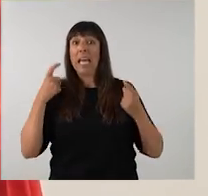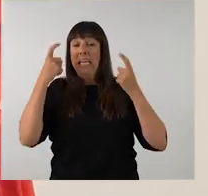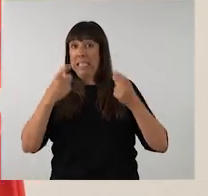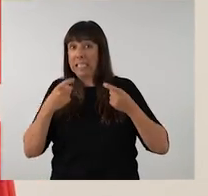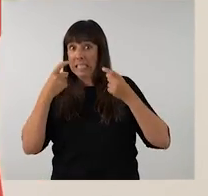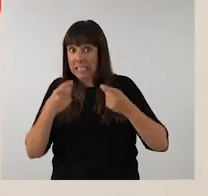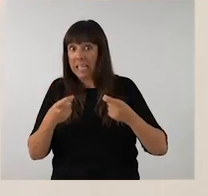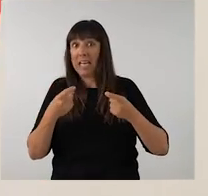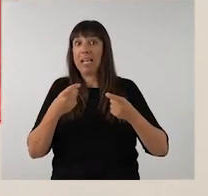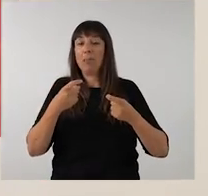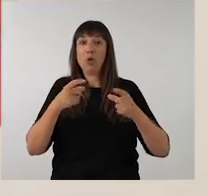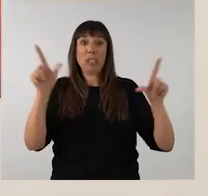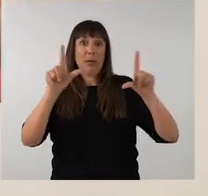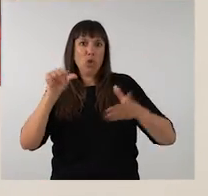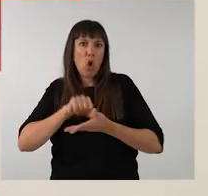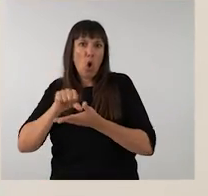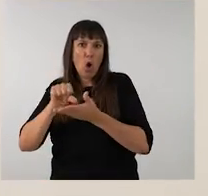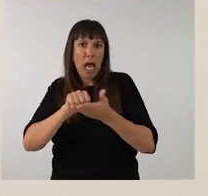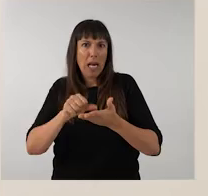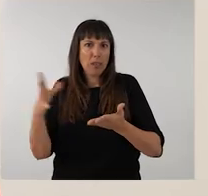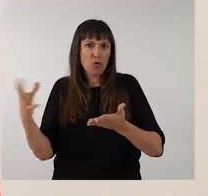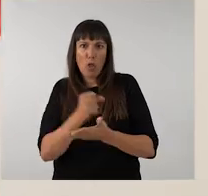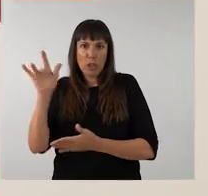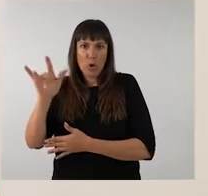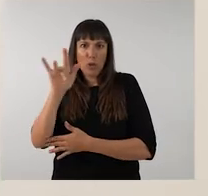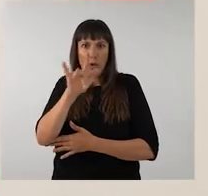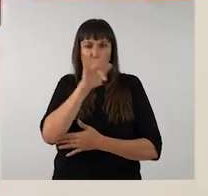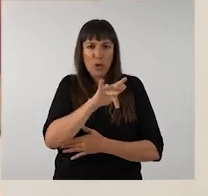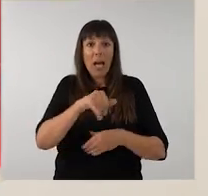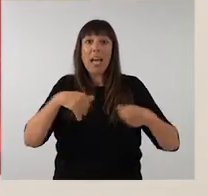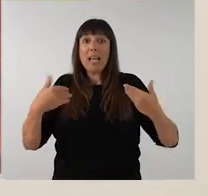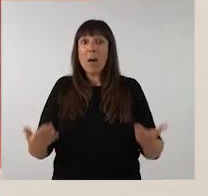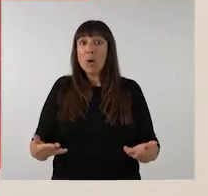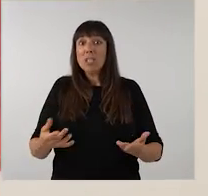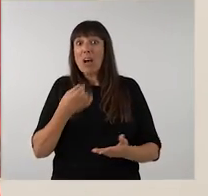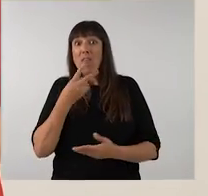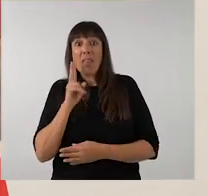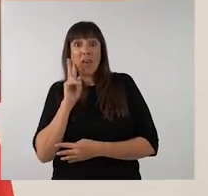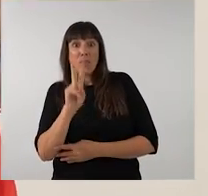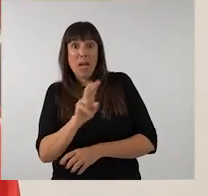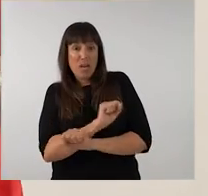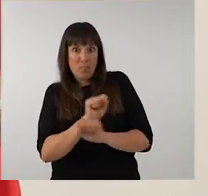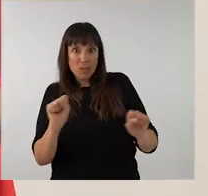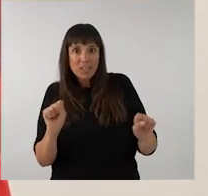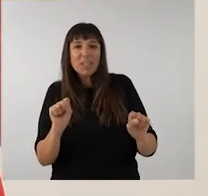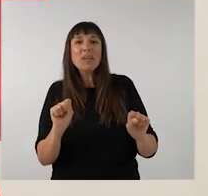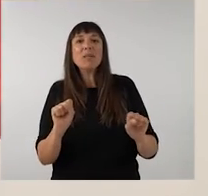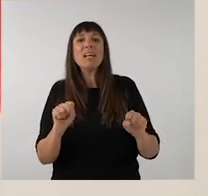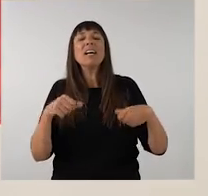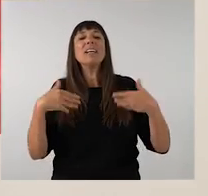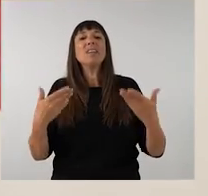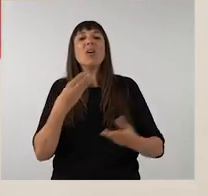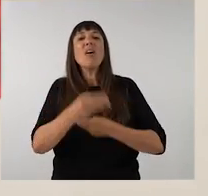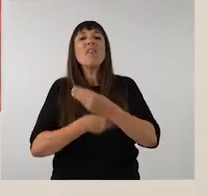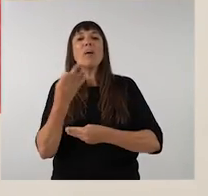televisió també apareixerà. Intentarem que això vagi passant a totes les altres televisions. Com que no serà fàcil